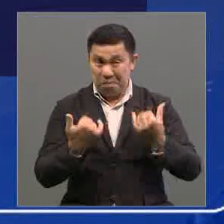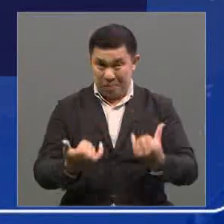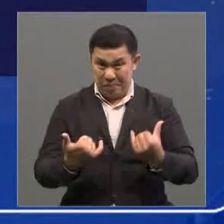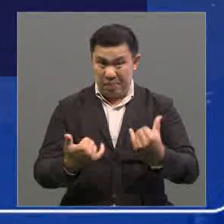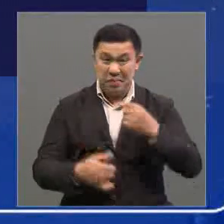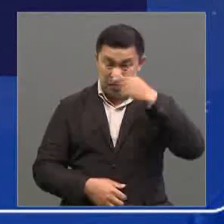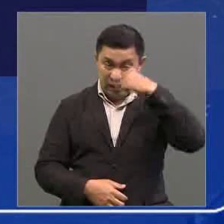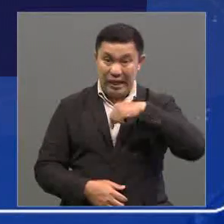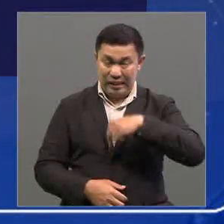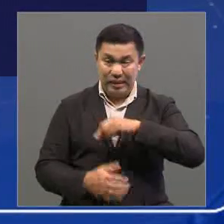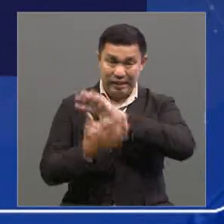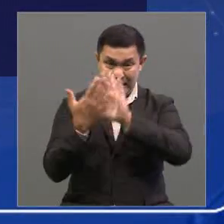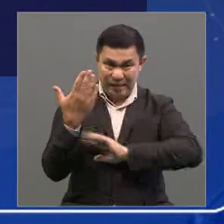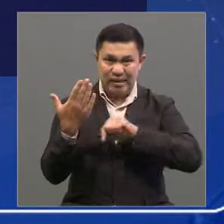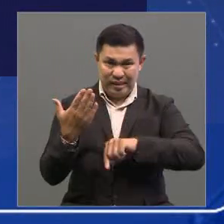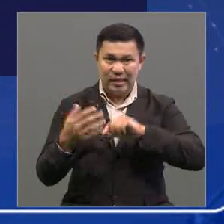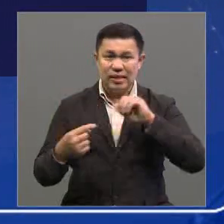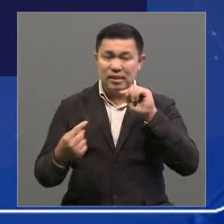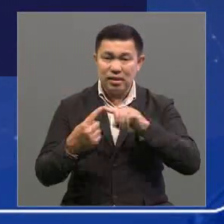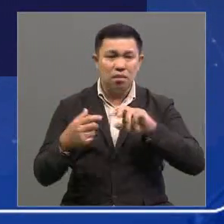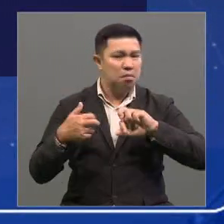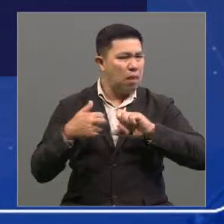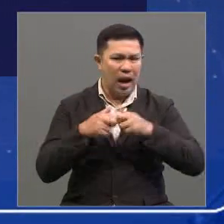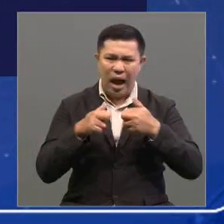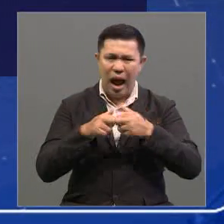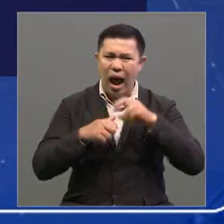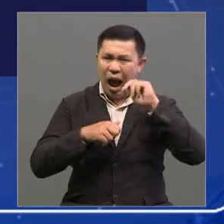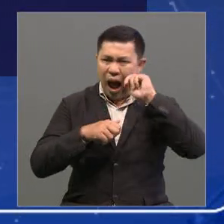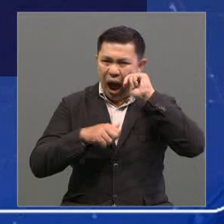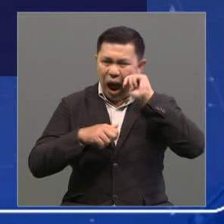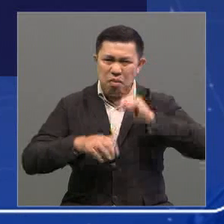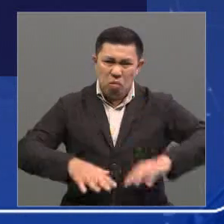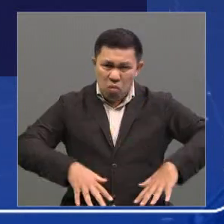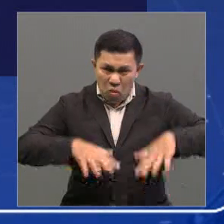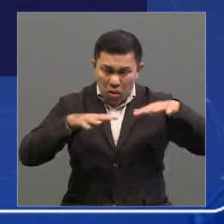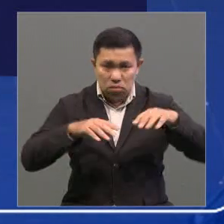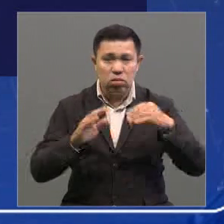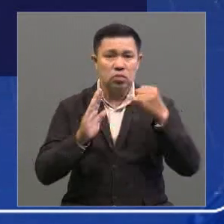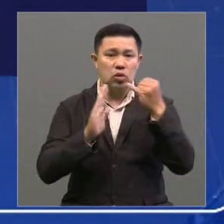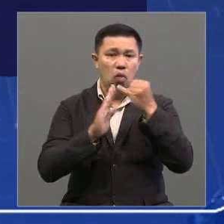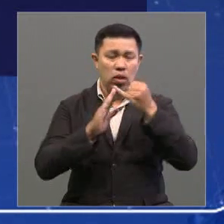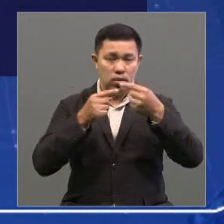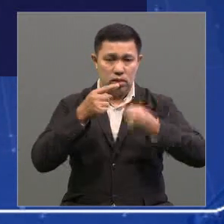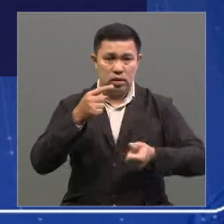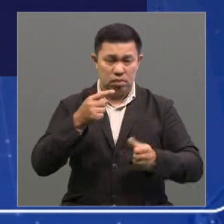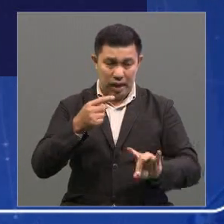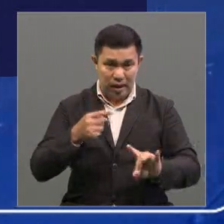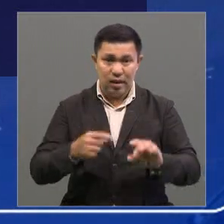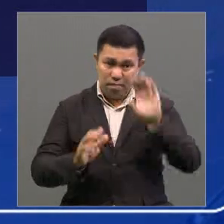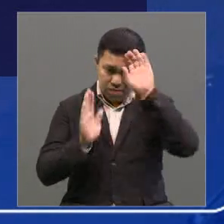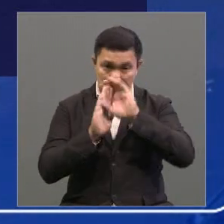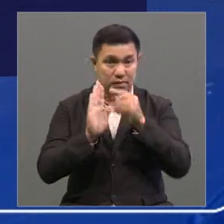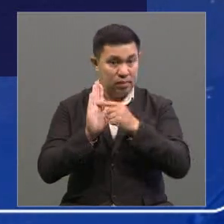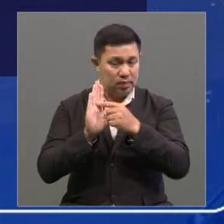ณวันนี้นะคะข้อมูลวันที่ 21กันยายนมีพื้นที่ประสบอุทกภัยรวมแล้ว 18จังหวัดด้วยกันก็คือมี